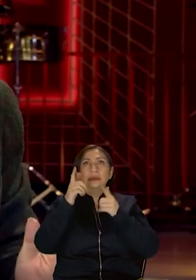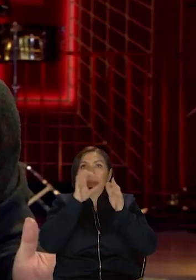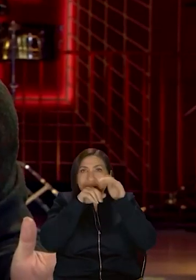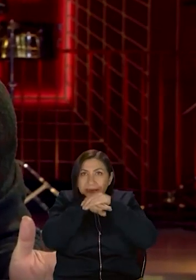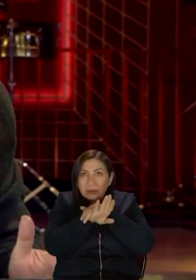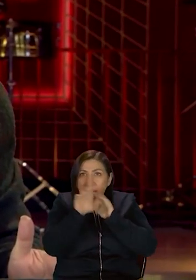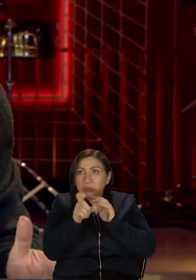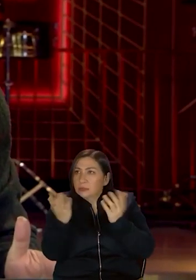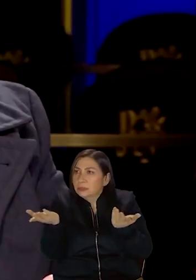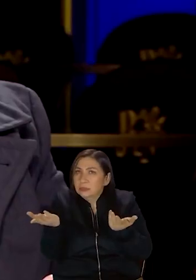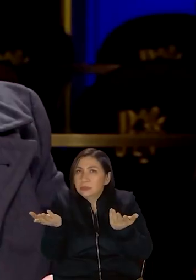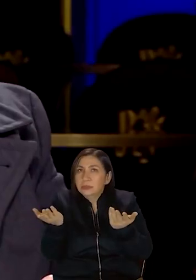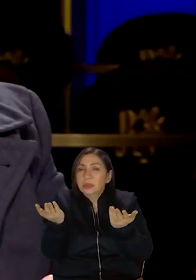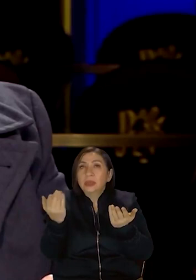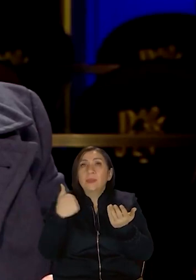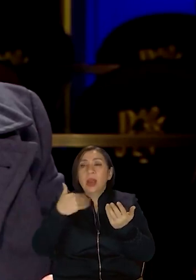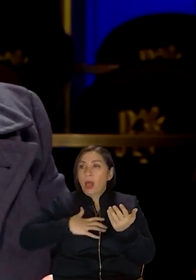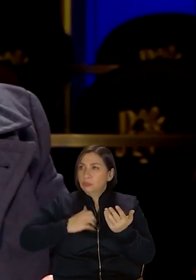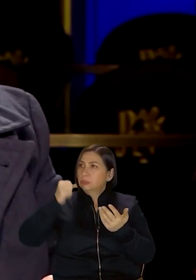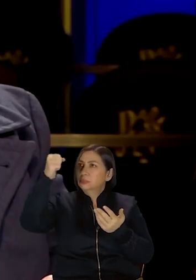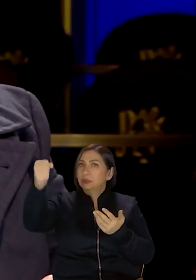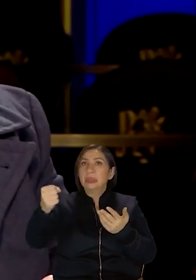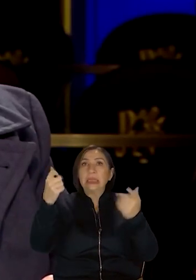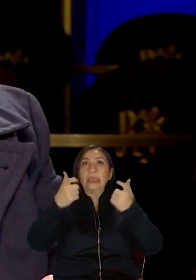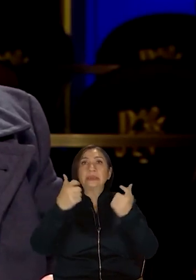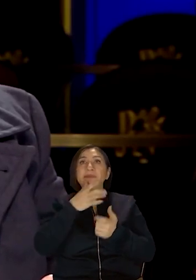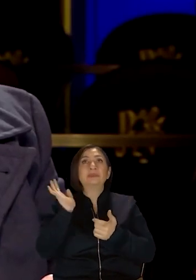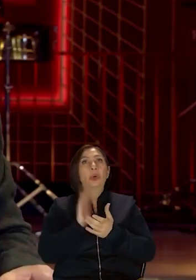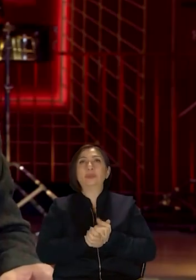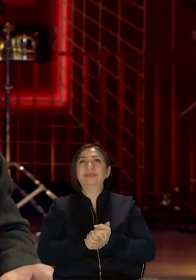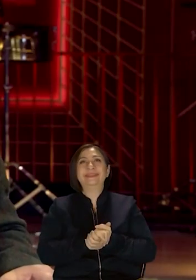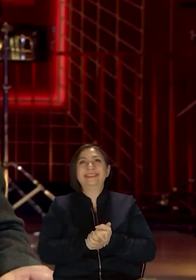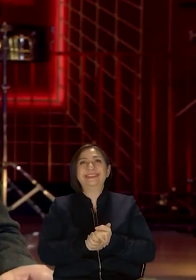mı çektiniz? Nasıl oldu? Abi beni bir yere götürdüler ve bilmiyorum yani.